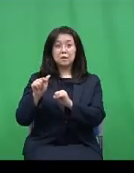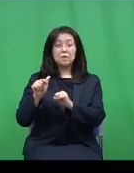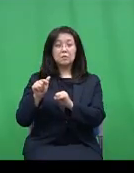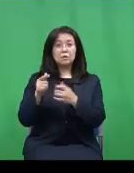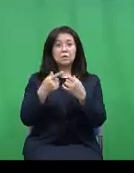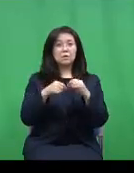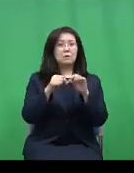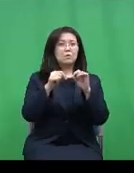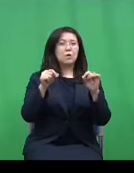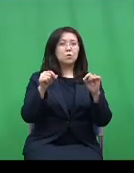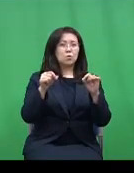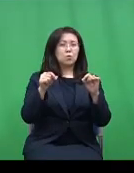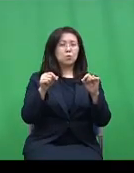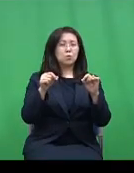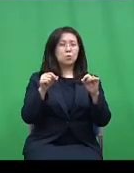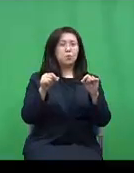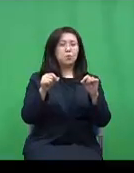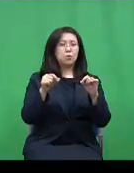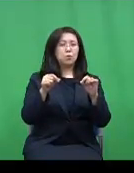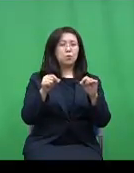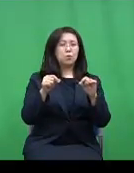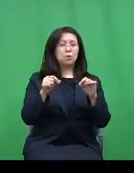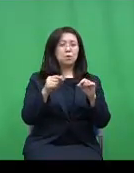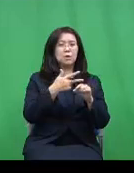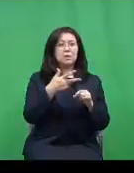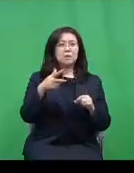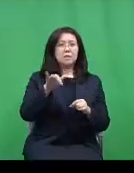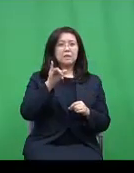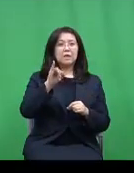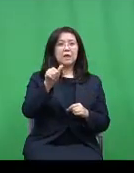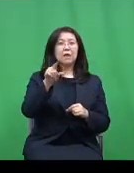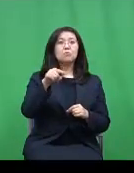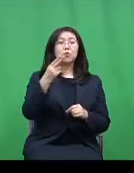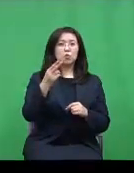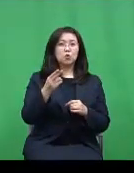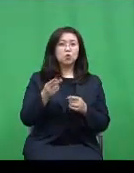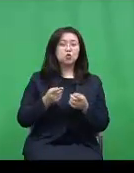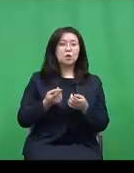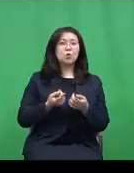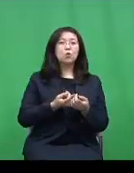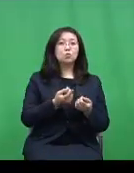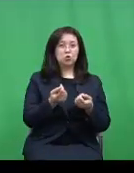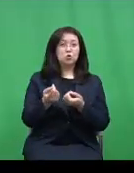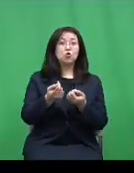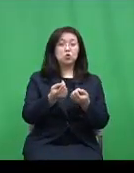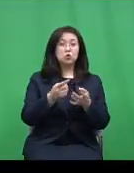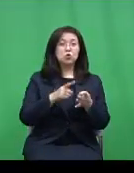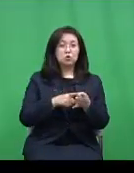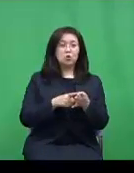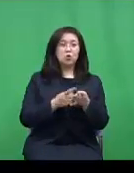ジャイアントスラロームと、クロスカントリーは、なんとでやれるということになればです